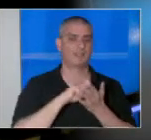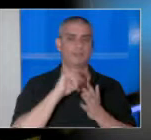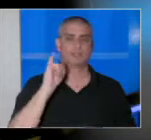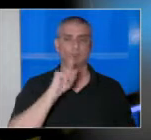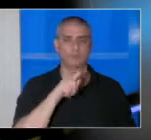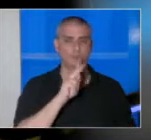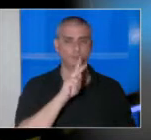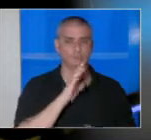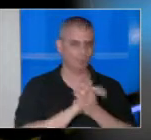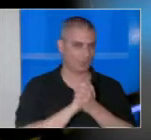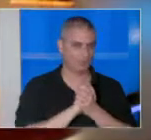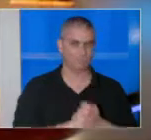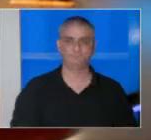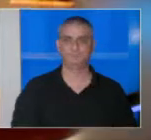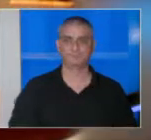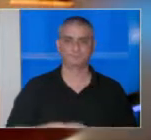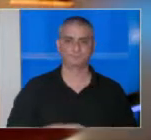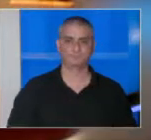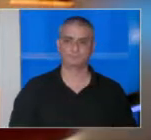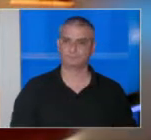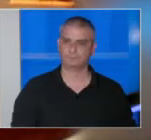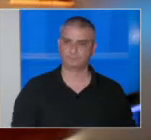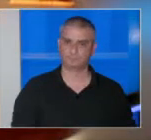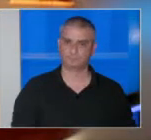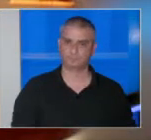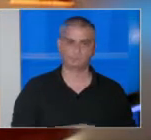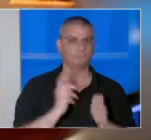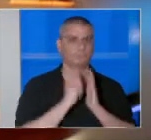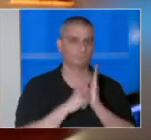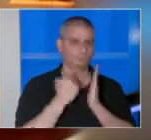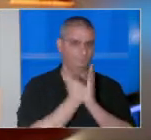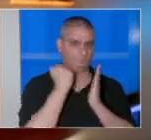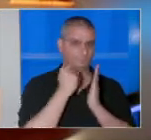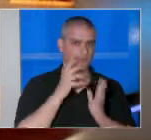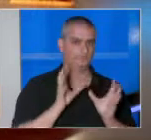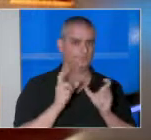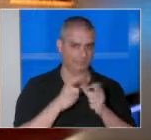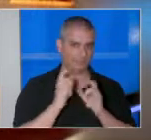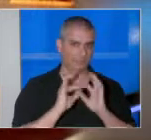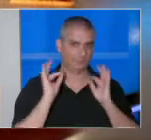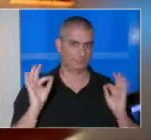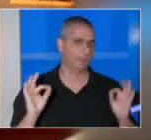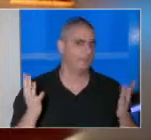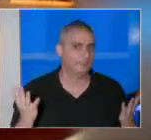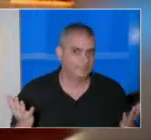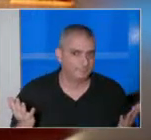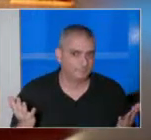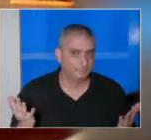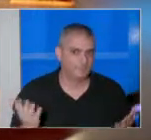קוזין. שלום יניר. שלום נדב. אז כאמור, התקנות עברו, הסגר יוצא לדרך, איך